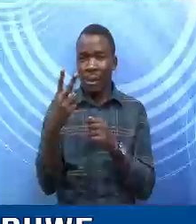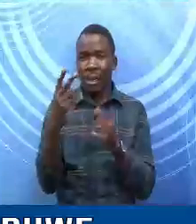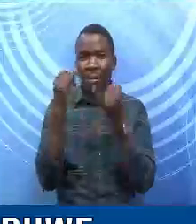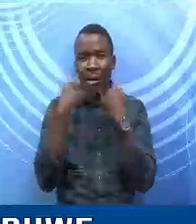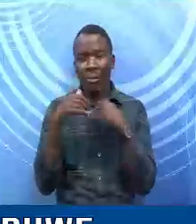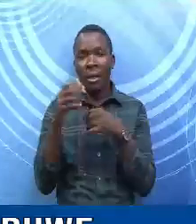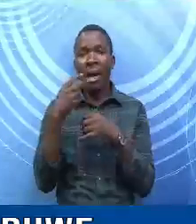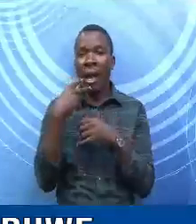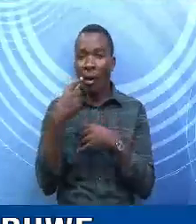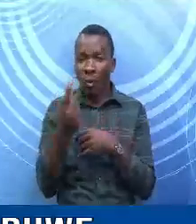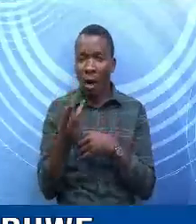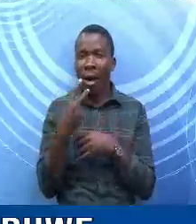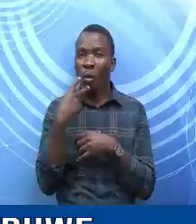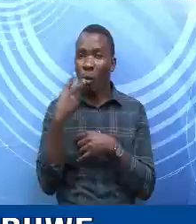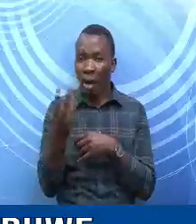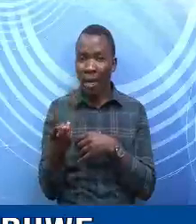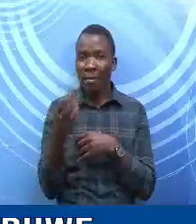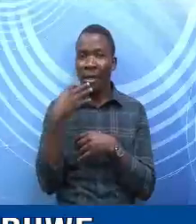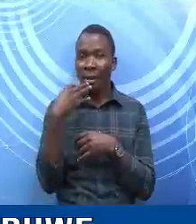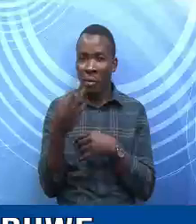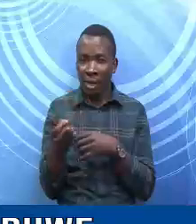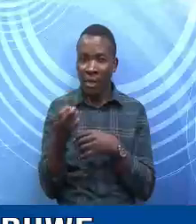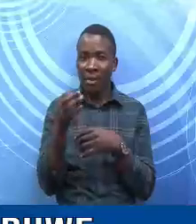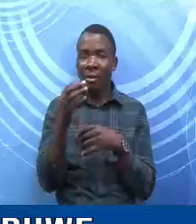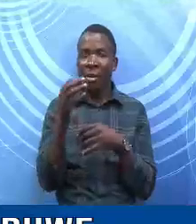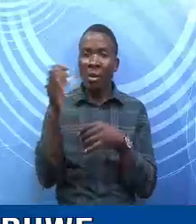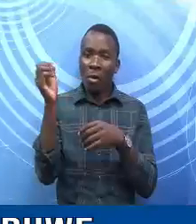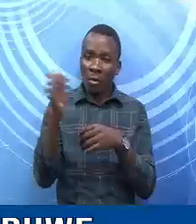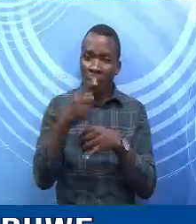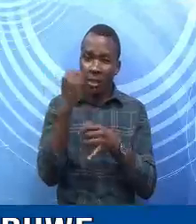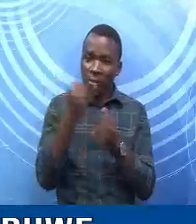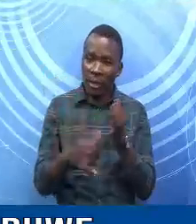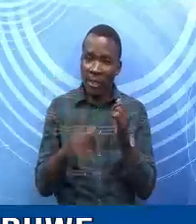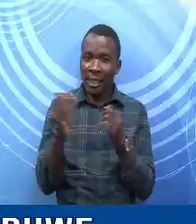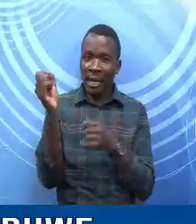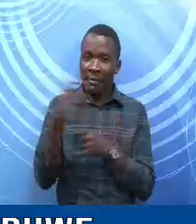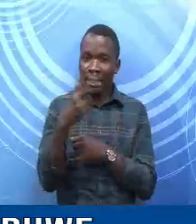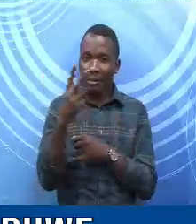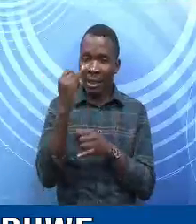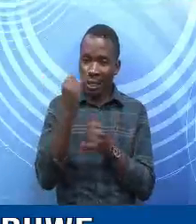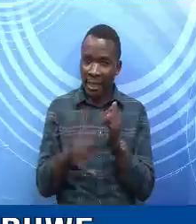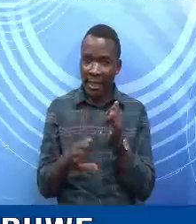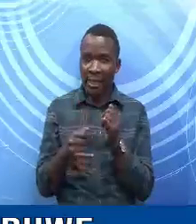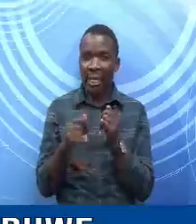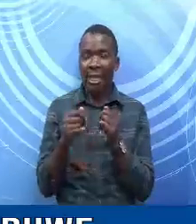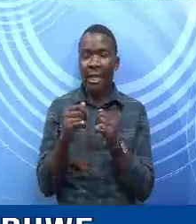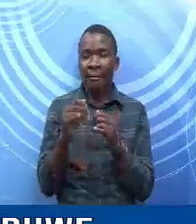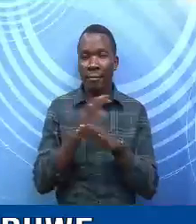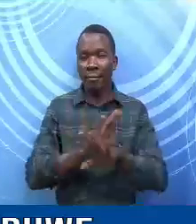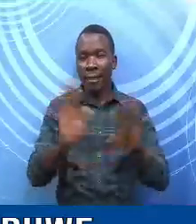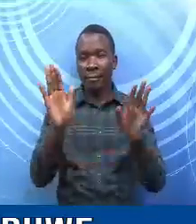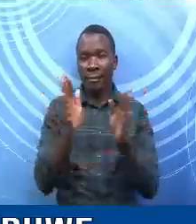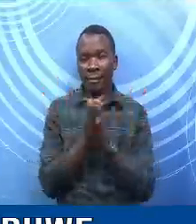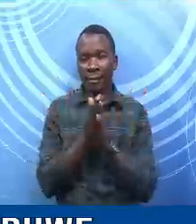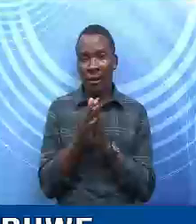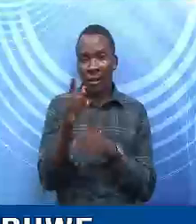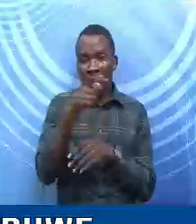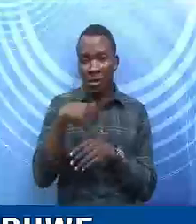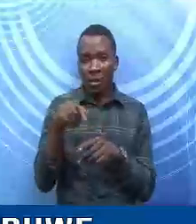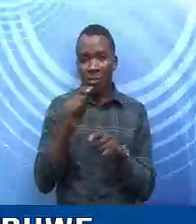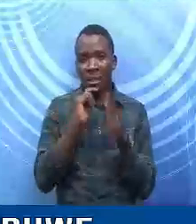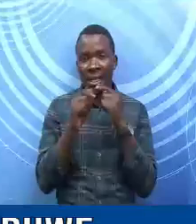igashira, icyumweru kikaza, ukwezi kugashira, amezi abiri yose agashira. Rero twebwe